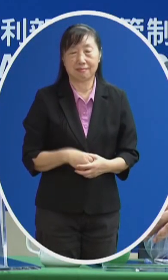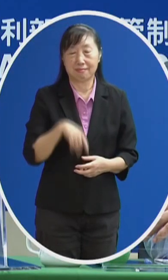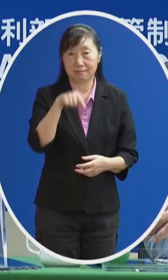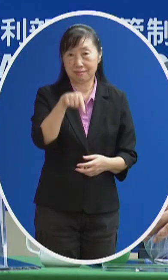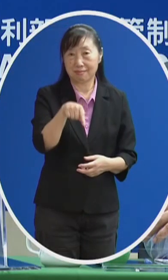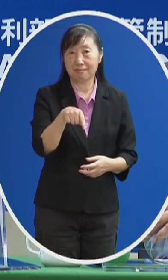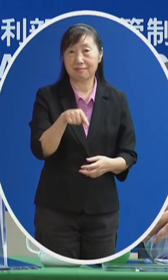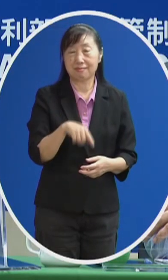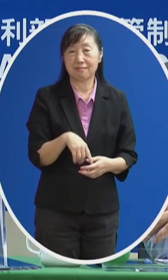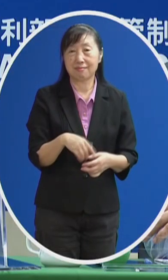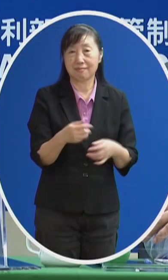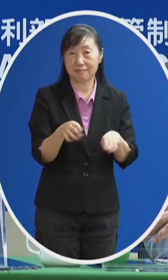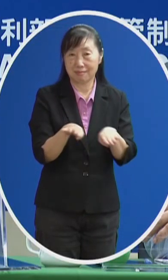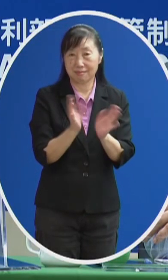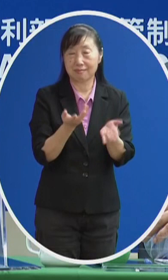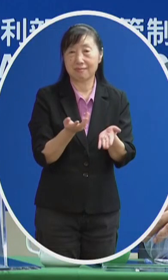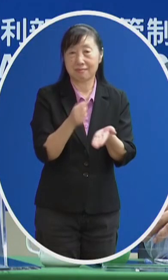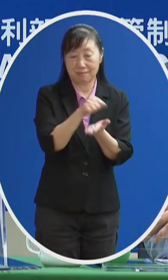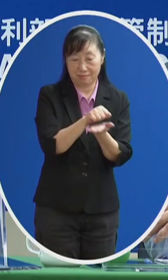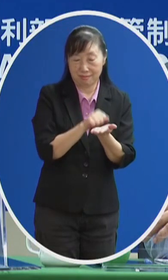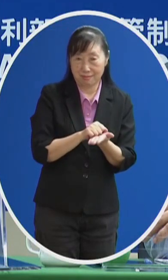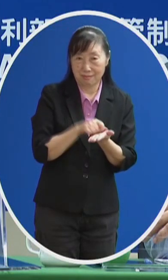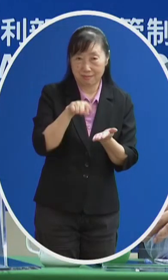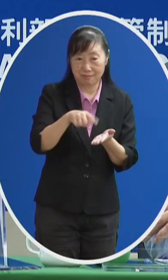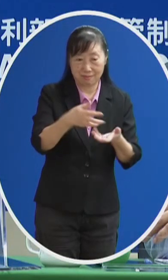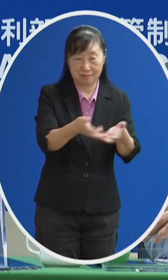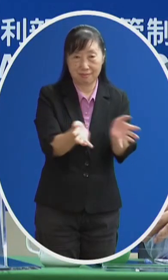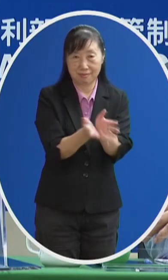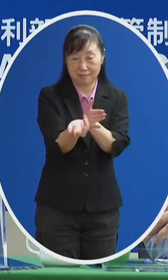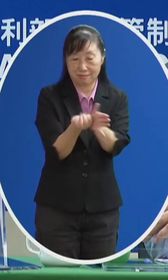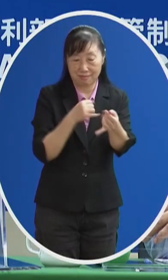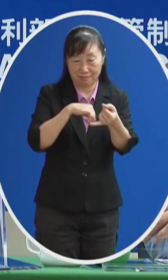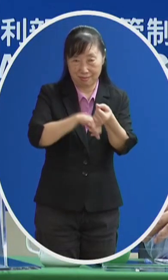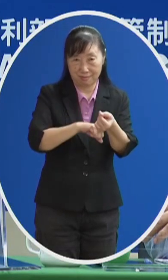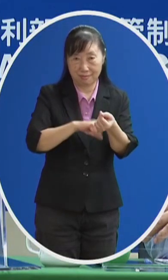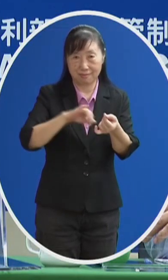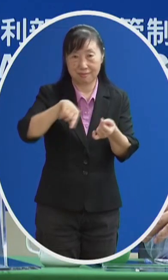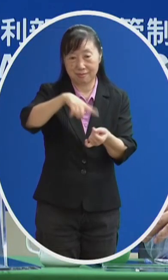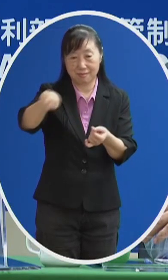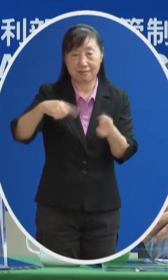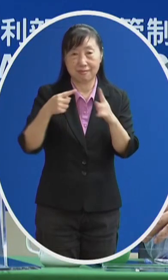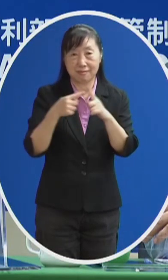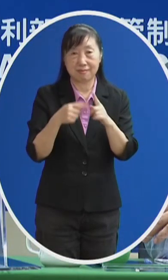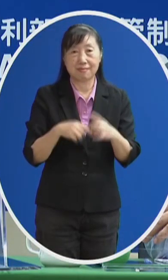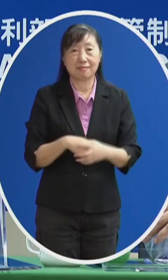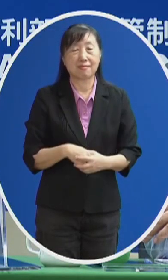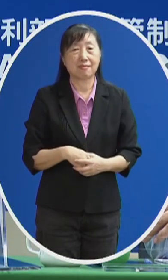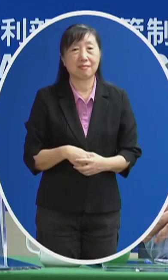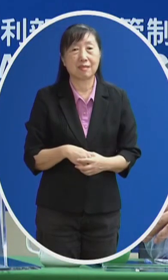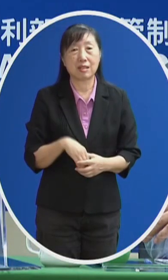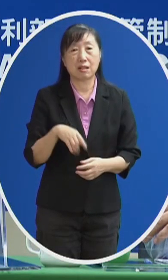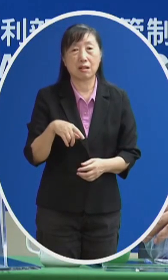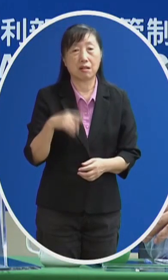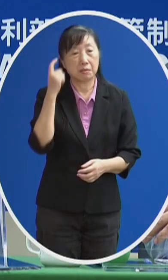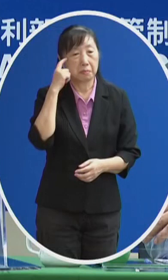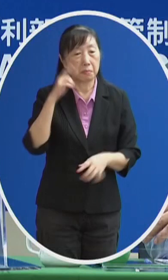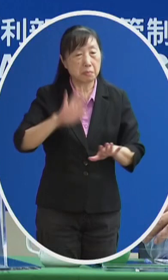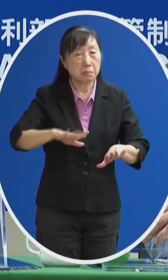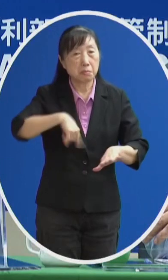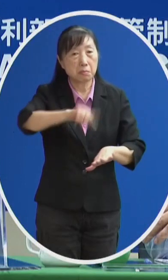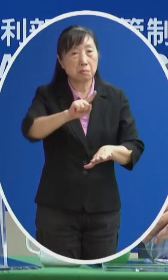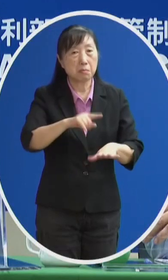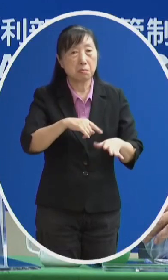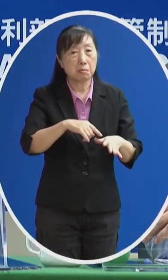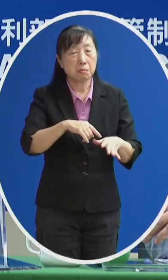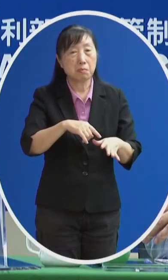在已经要开始列入我们这一批这个预约内的人哈，那现在恐怕就没有办法去预约，不是